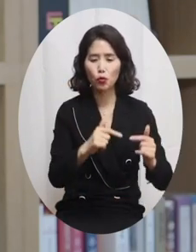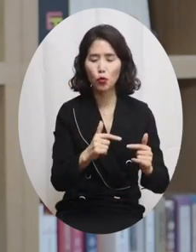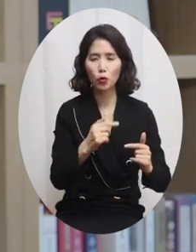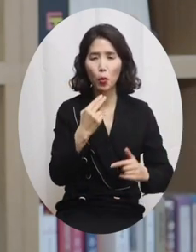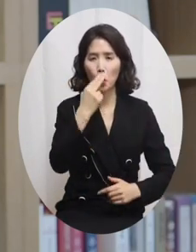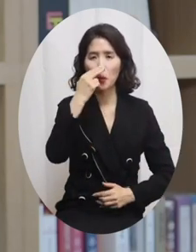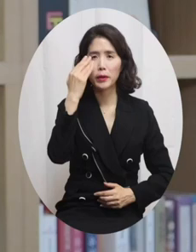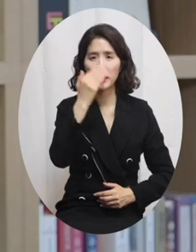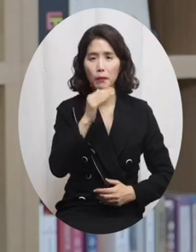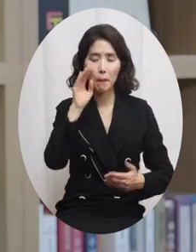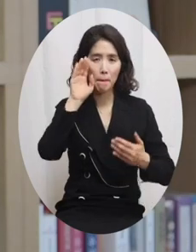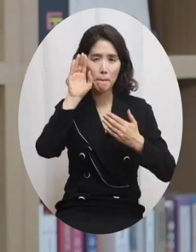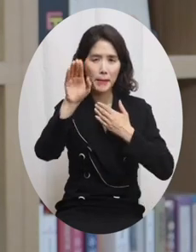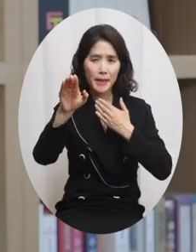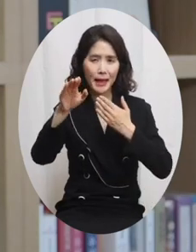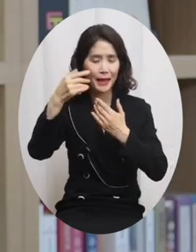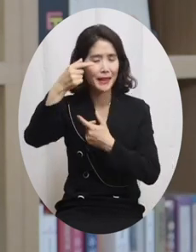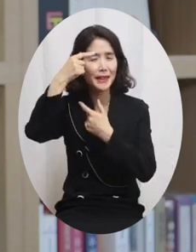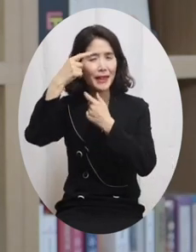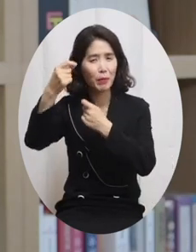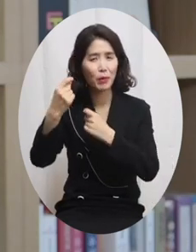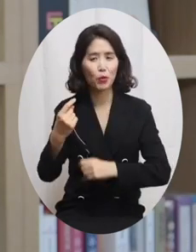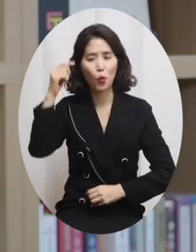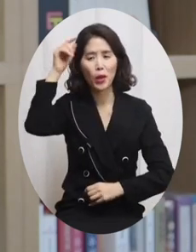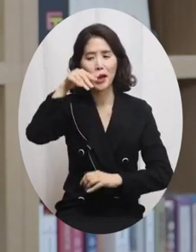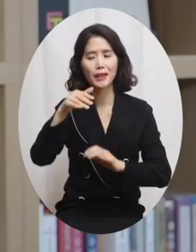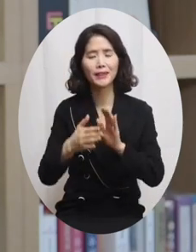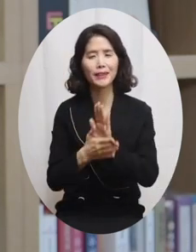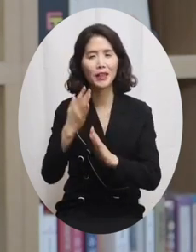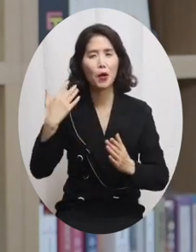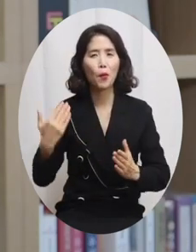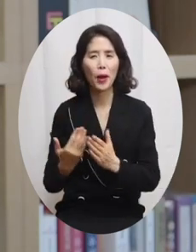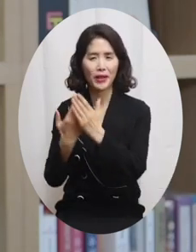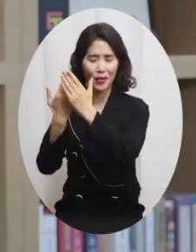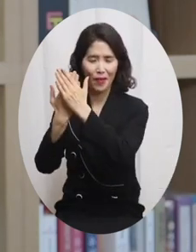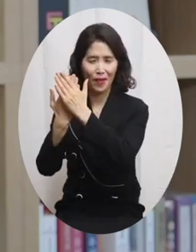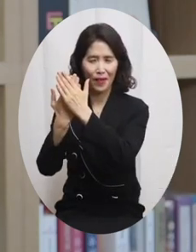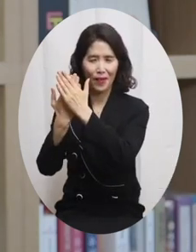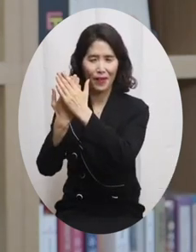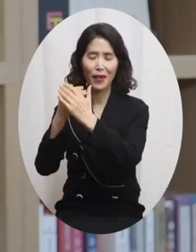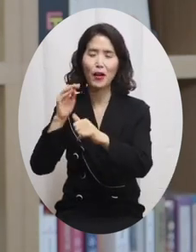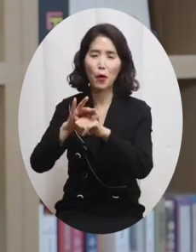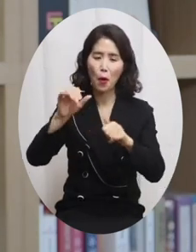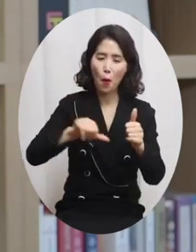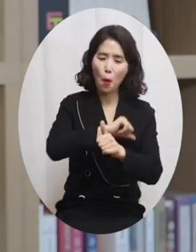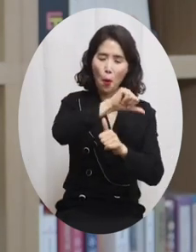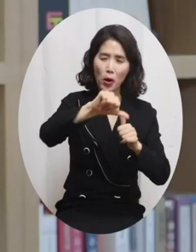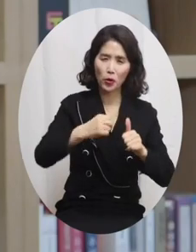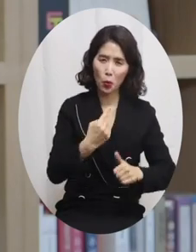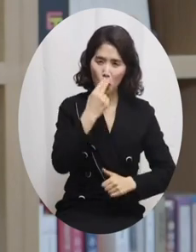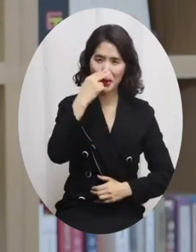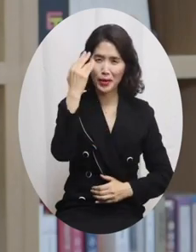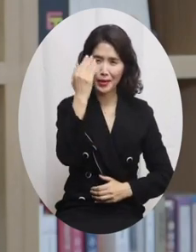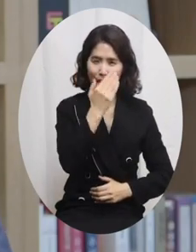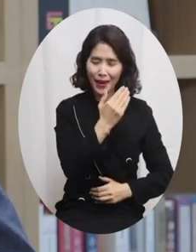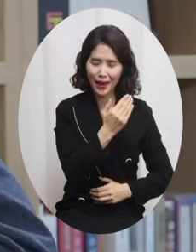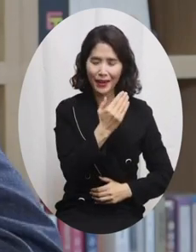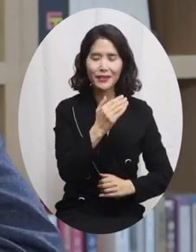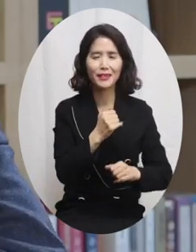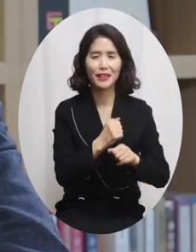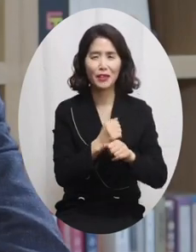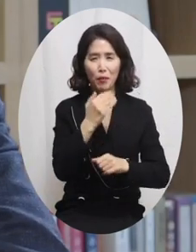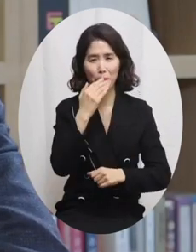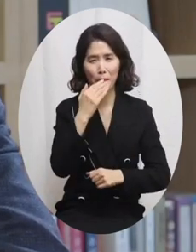보면 미래적으로 고양시는 성장을 하면서도 환경을 해치지 않는 그 어떤 조화로운 도시가 될 수 있다 이런